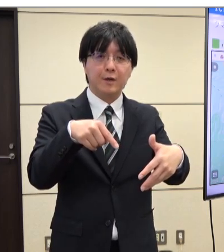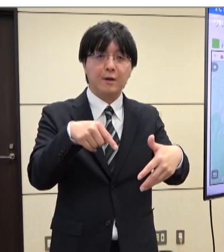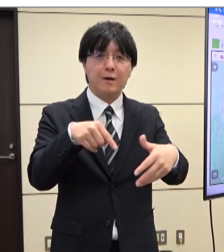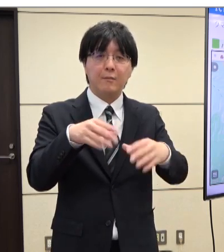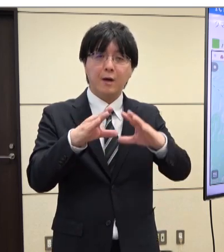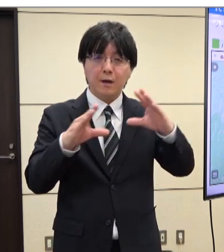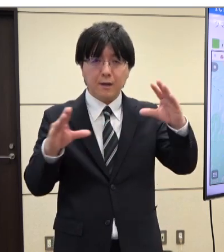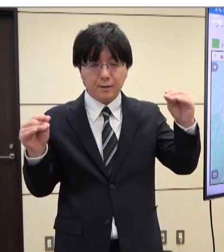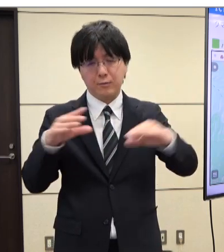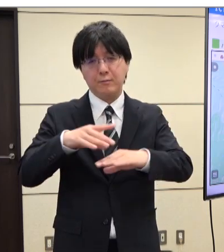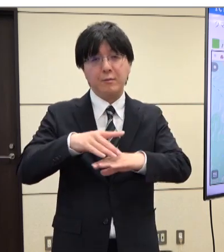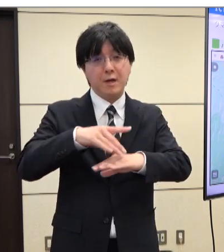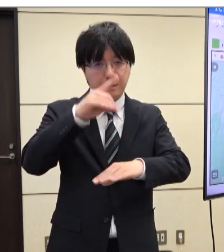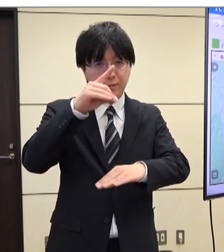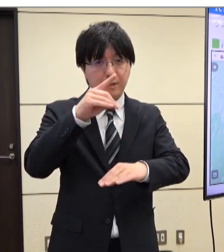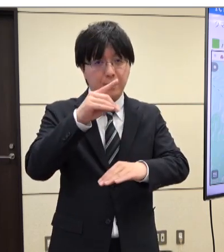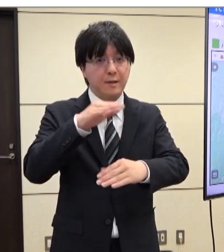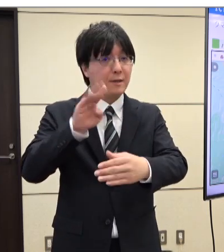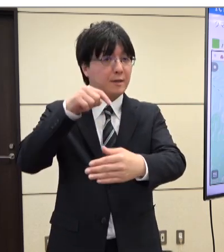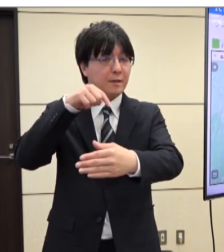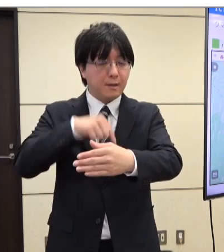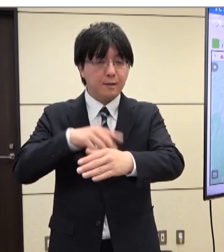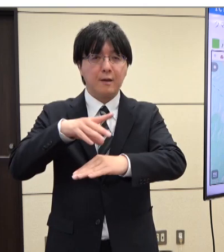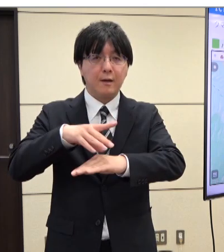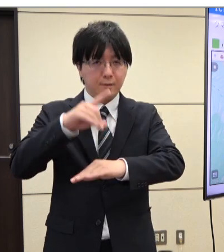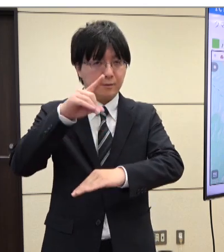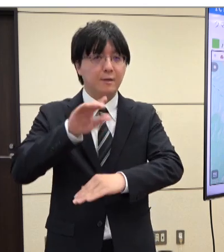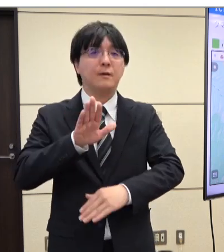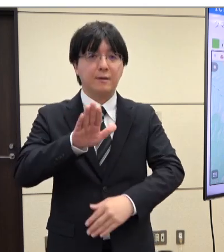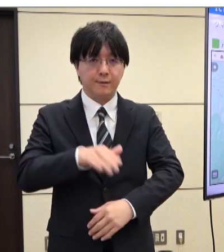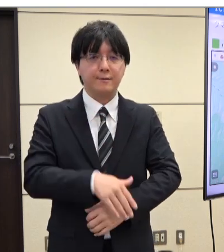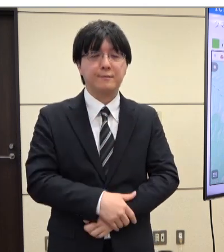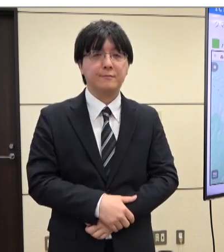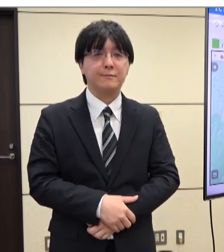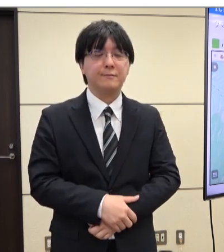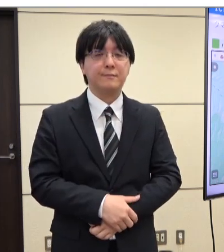全国で初めてにもなりますし、県内でも初めてということですね、はい、